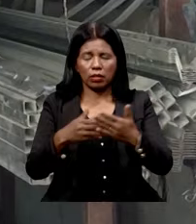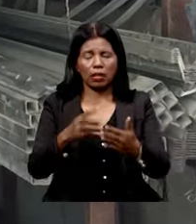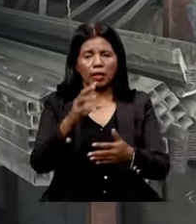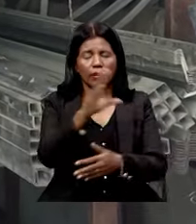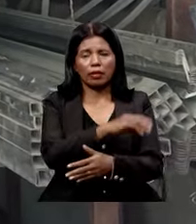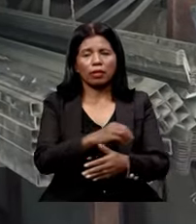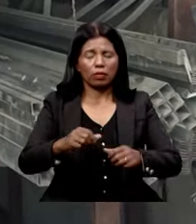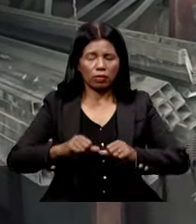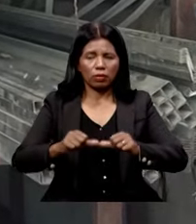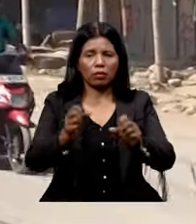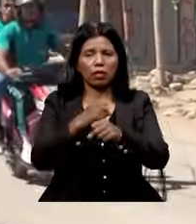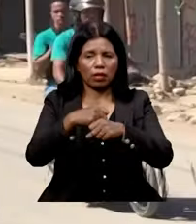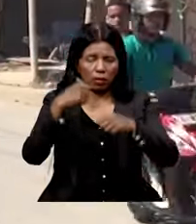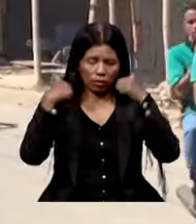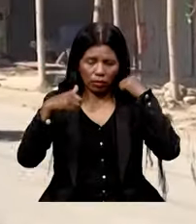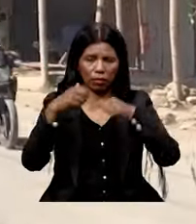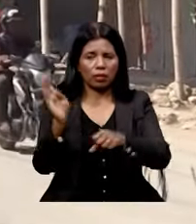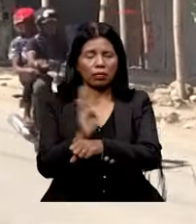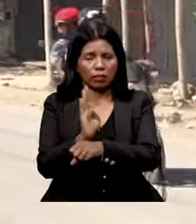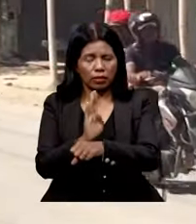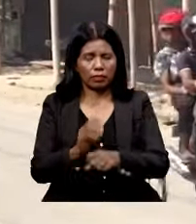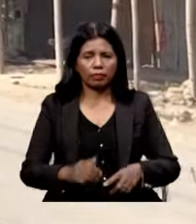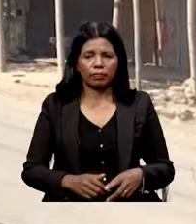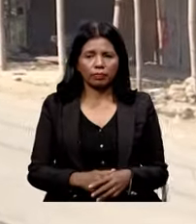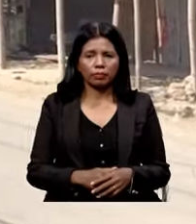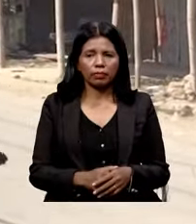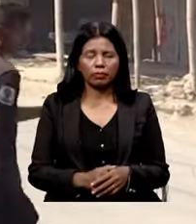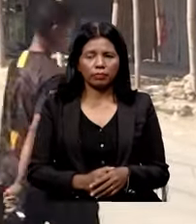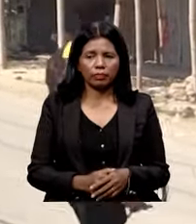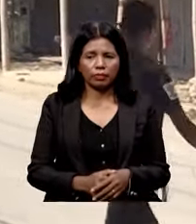seluktan kontinua halau atividade negosiu. Feliciano Venancio Belo, Jemen.